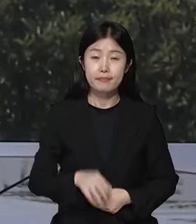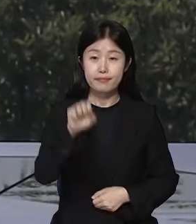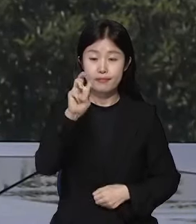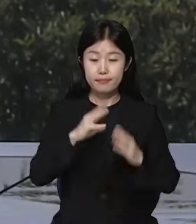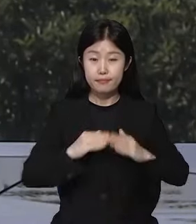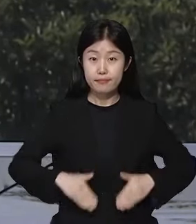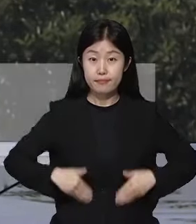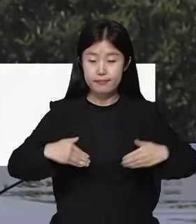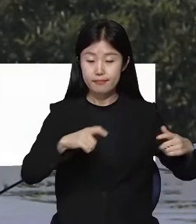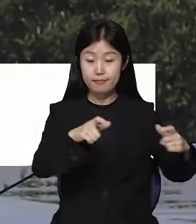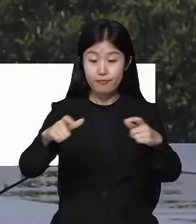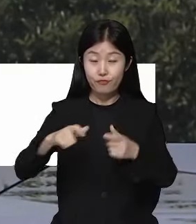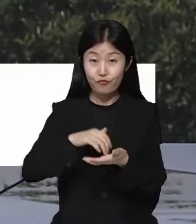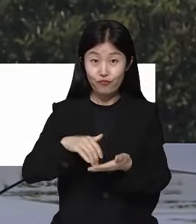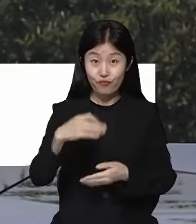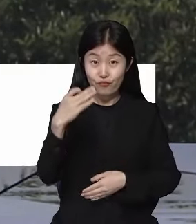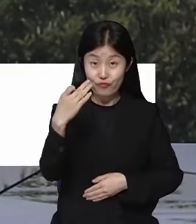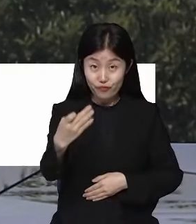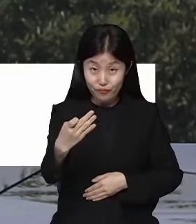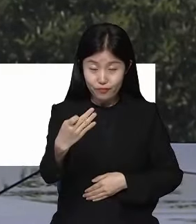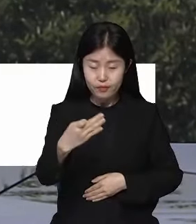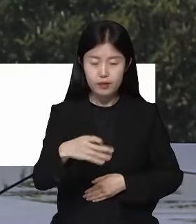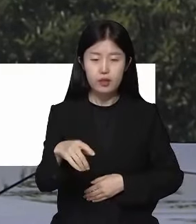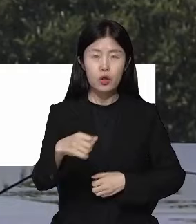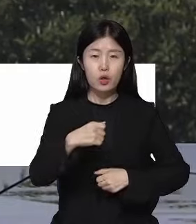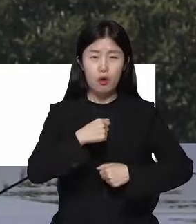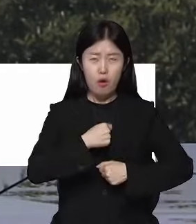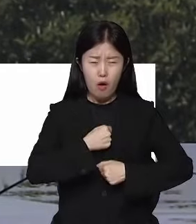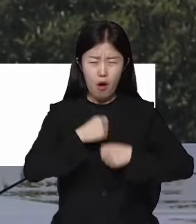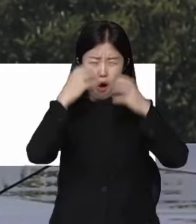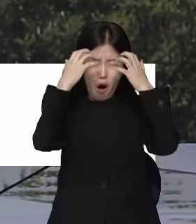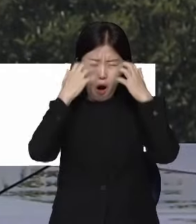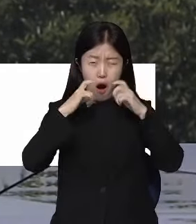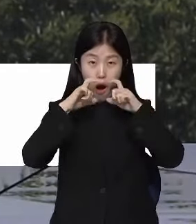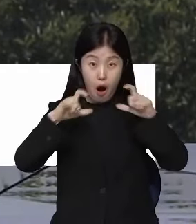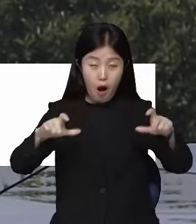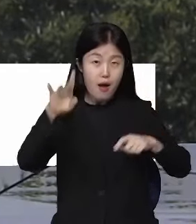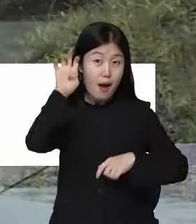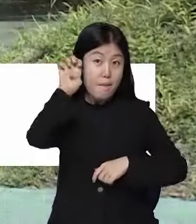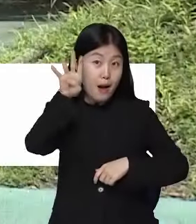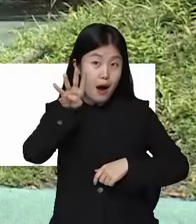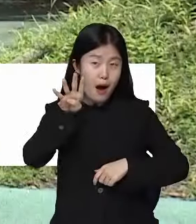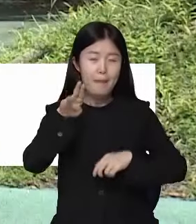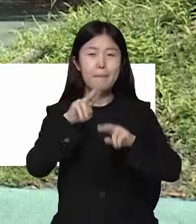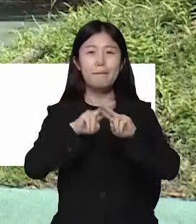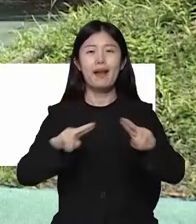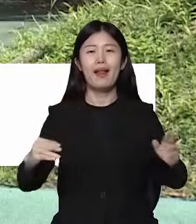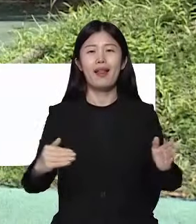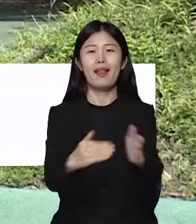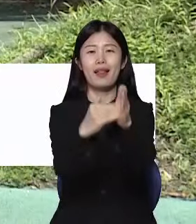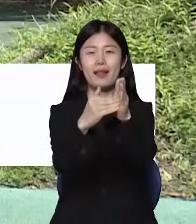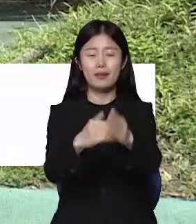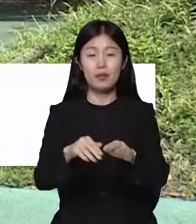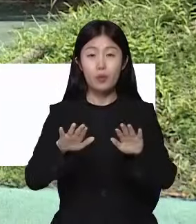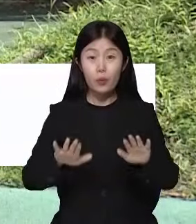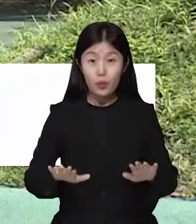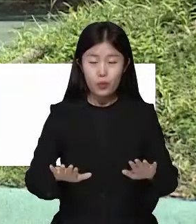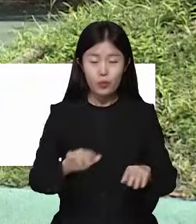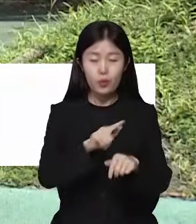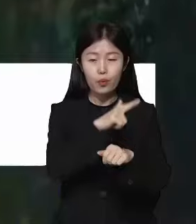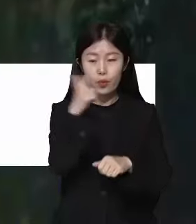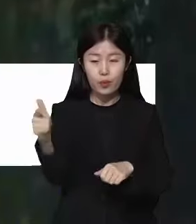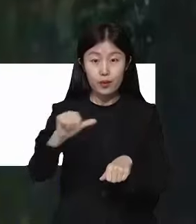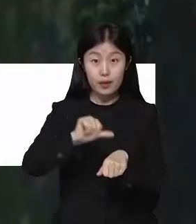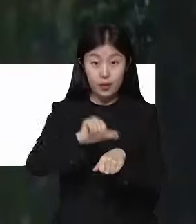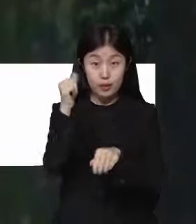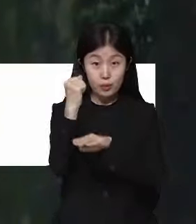광주와 전남 14개 시군에 내려졌던 폭염특보가 44일 만에 해제됐습니다. 광주기상청은 오늘 오후 5시를